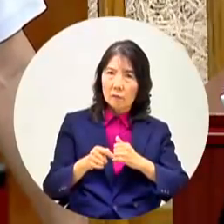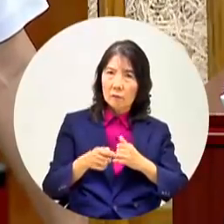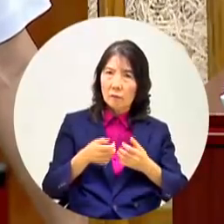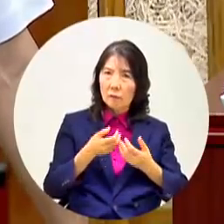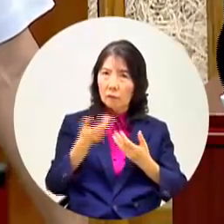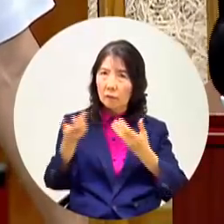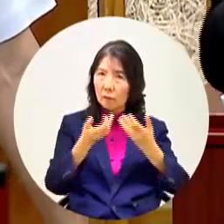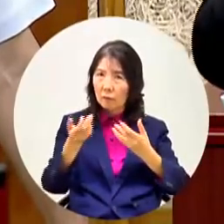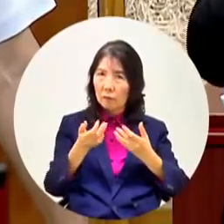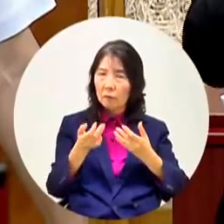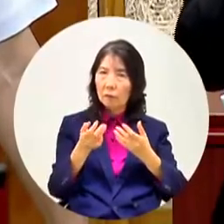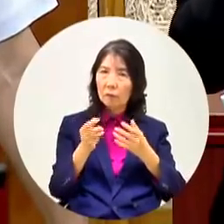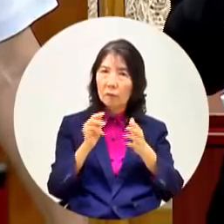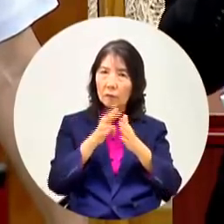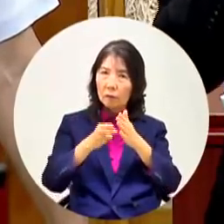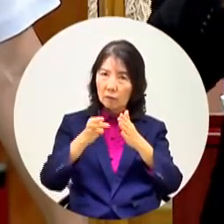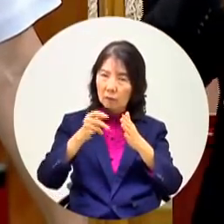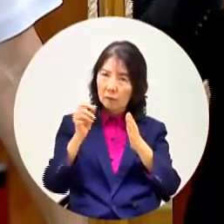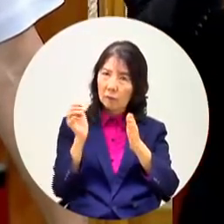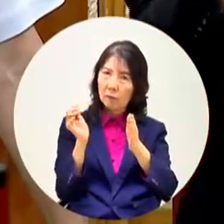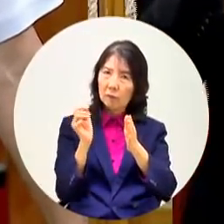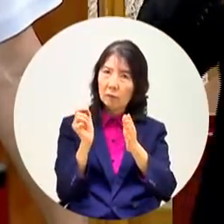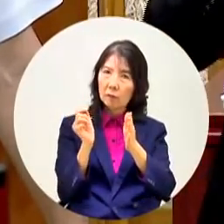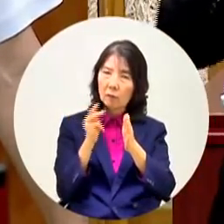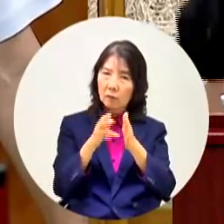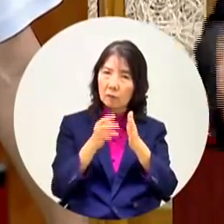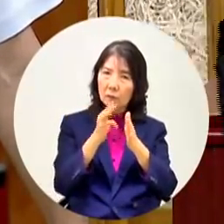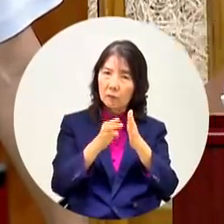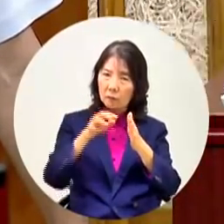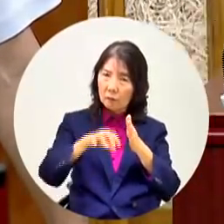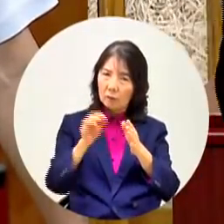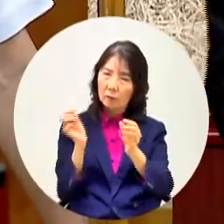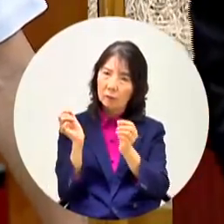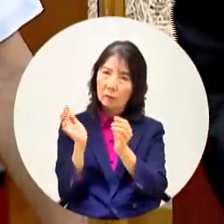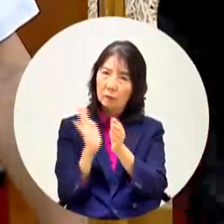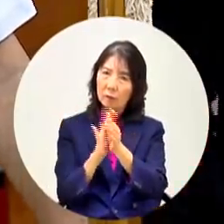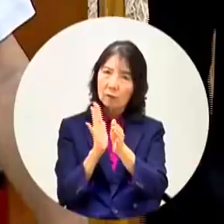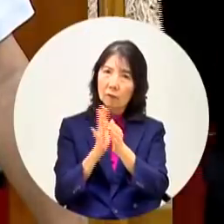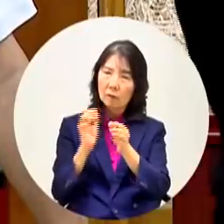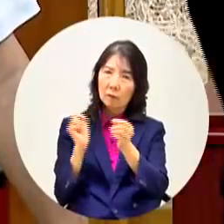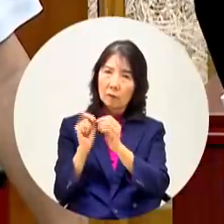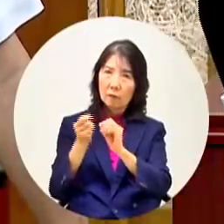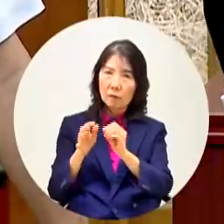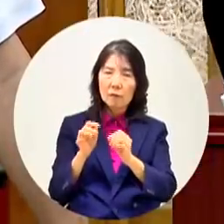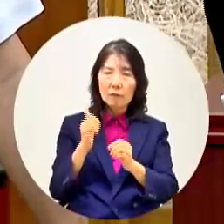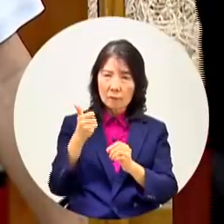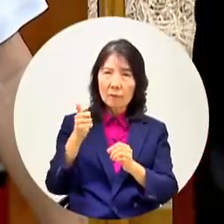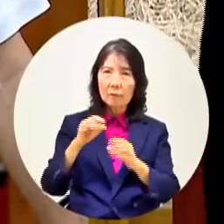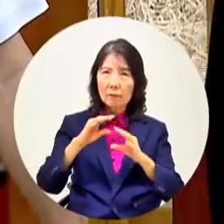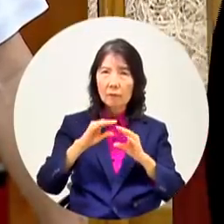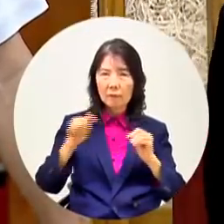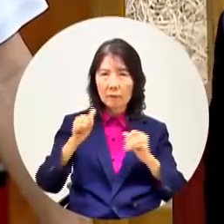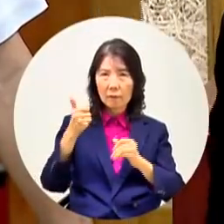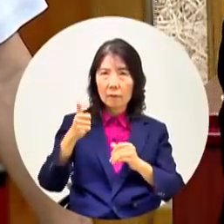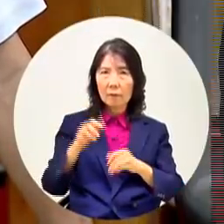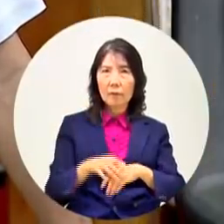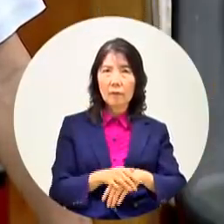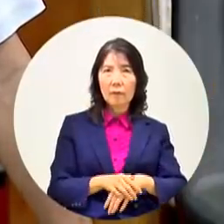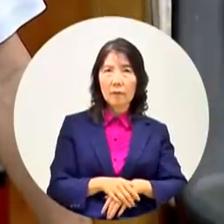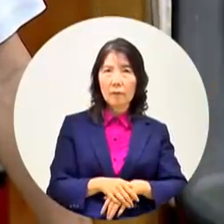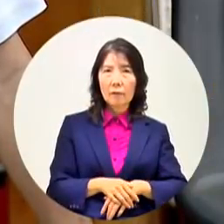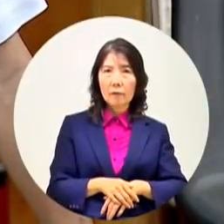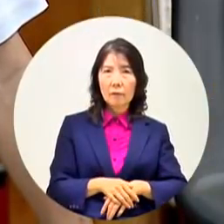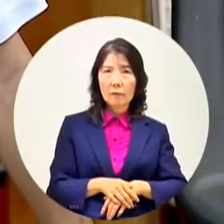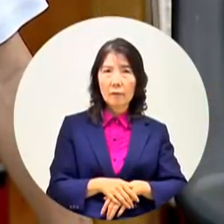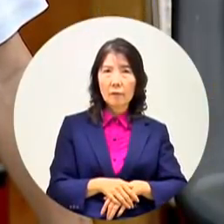车站的边啊，都是相当好的一个地方啊。嘿， 其实这个凤山局长请坐吼，其实咱直接